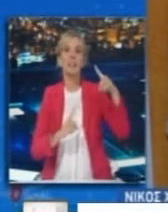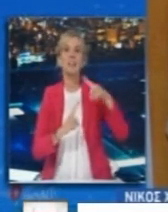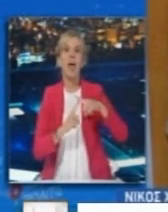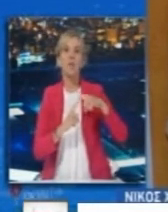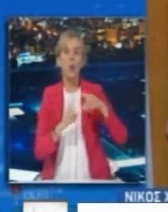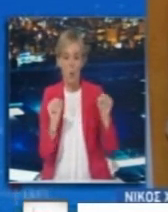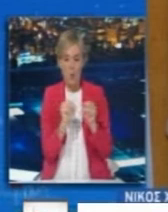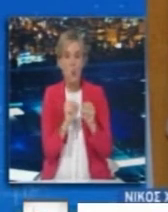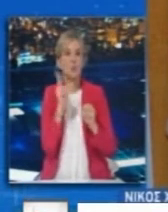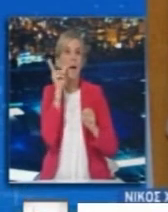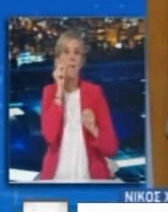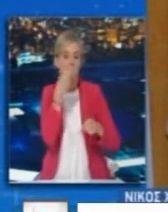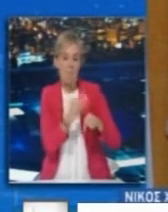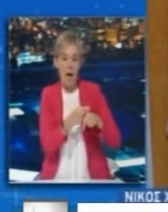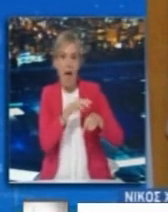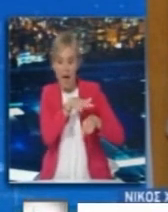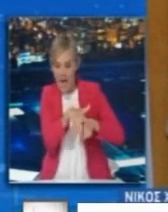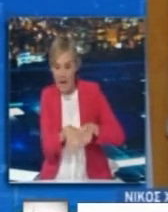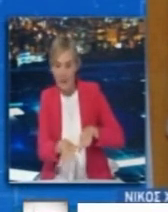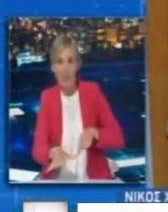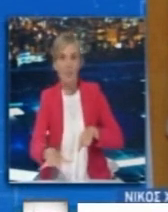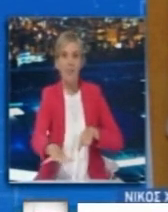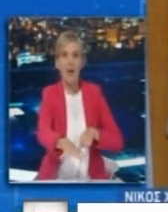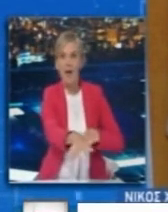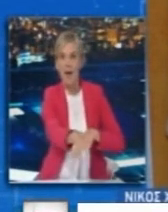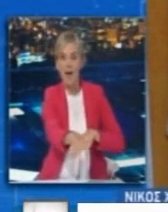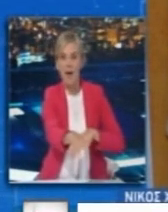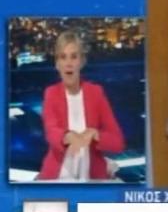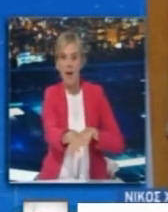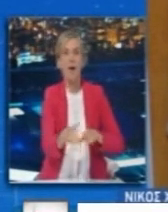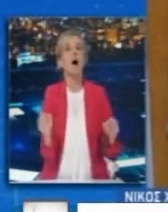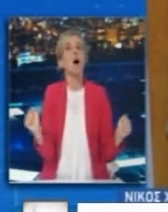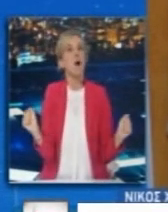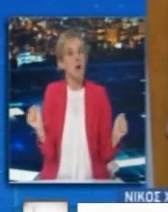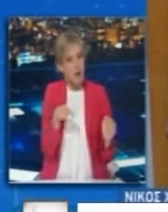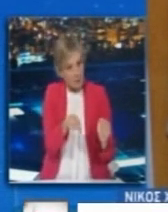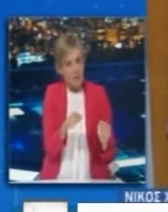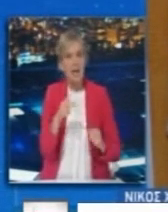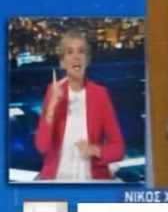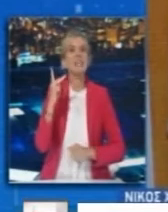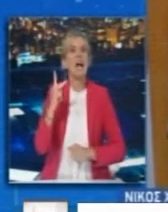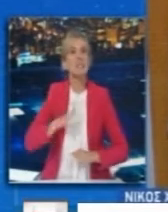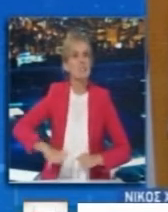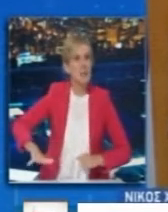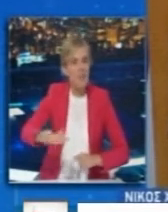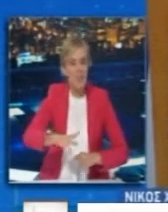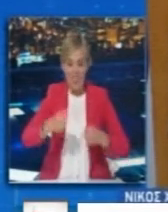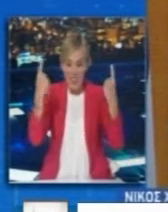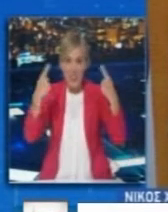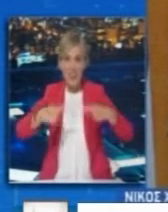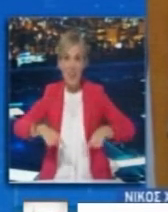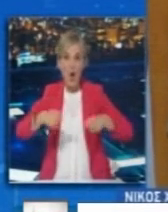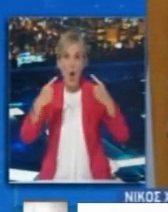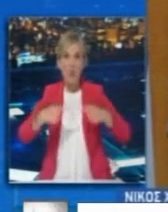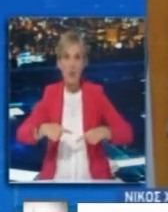Πάρνηθας με κατεύθυνση προς την Δροσοπηγή και το Κατσιμίδι και προς στιγμή πέρασε την Εθνική Οδό Σταδιώδη των Αφιδνών, όπου και